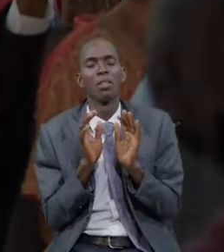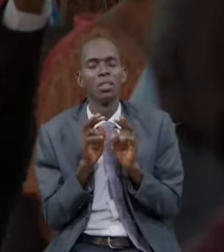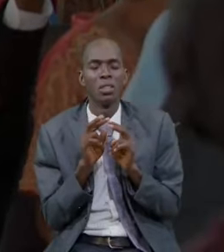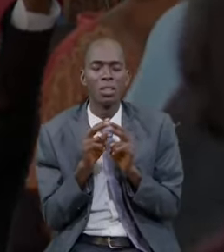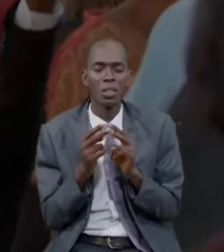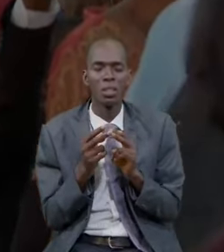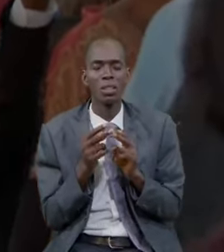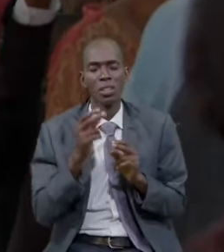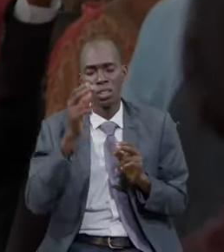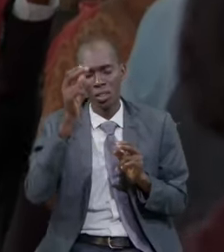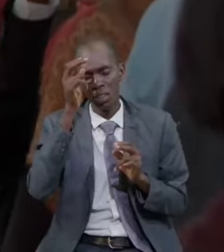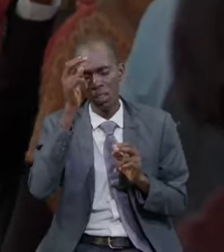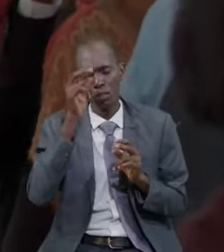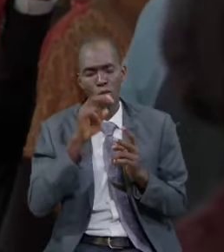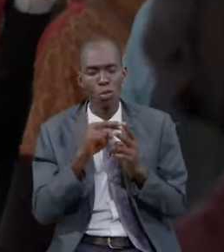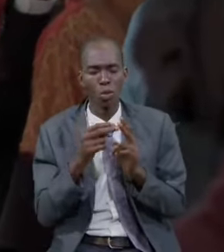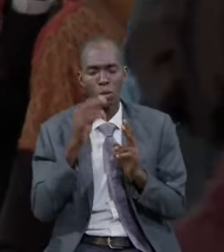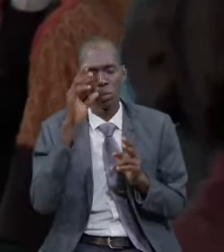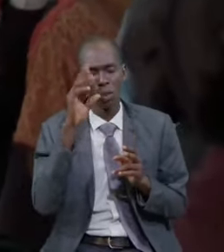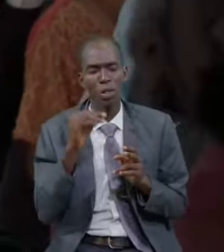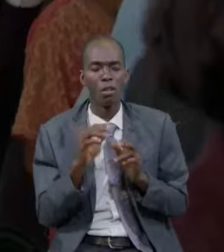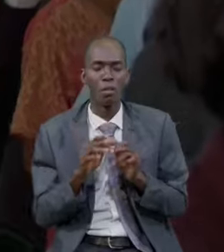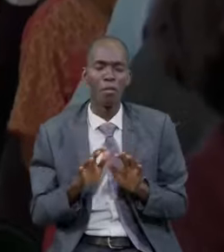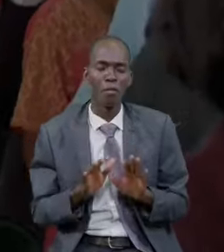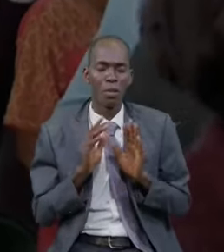jusqu'à ce qu'ils ne craignent ni Satan ni les hommes.